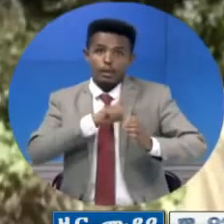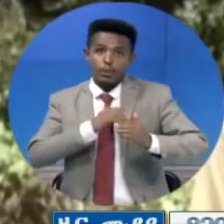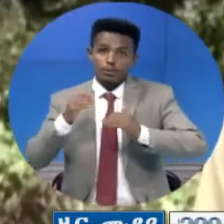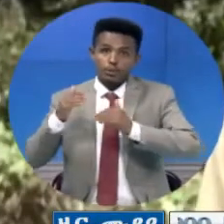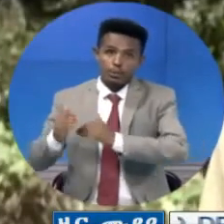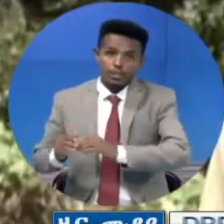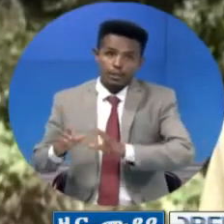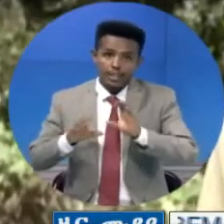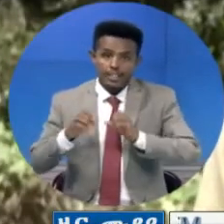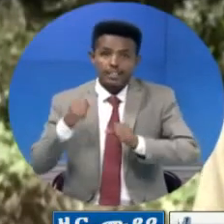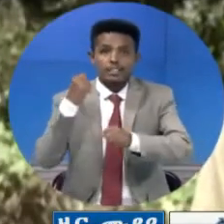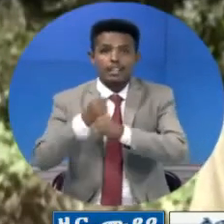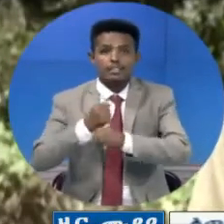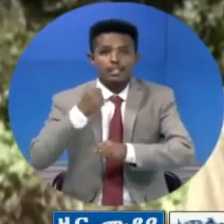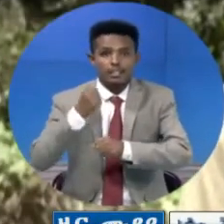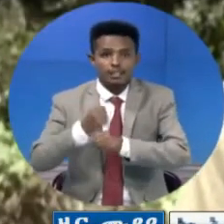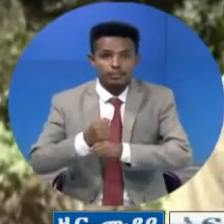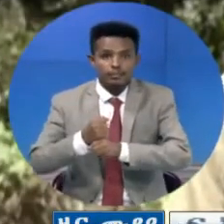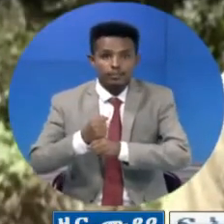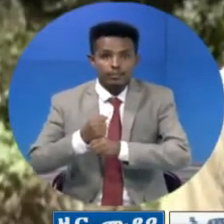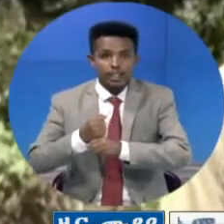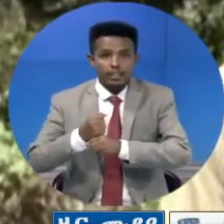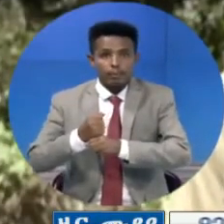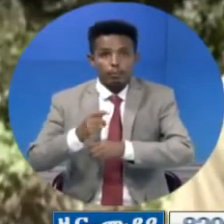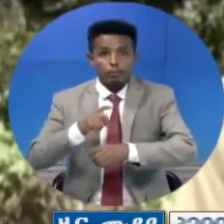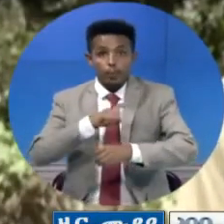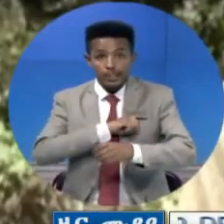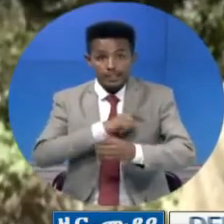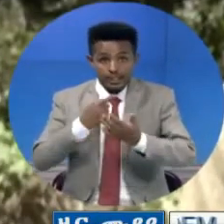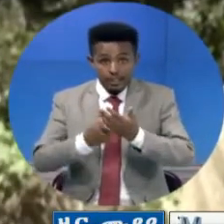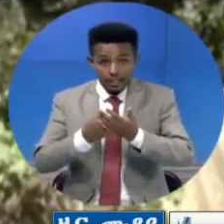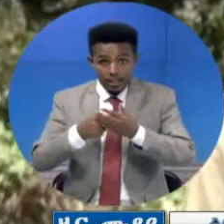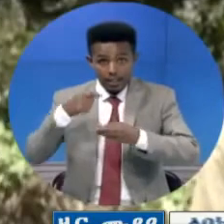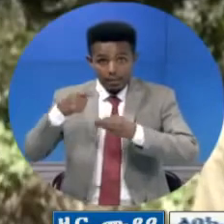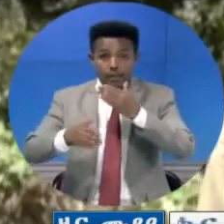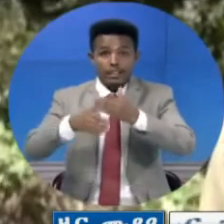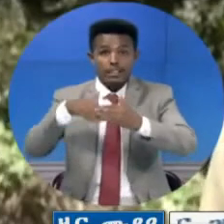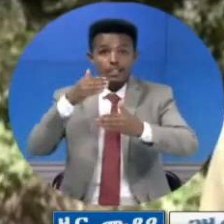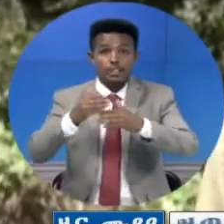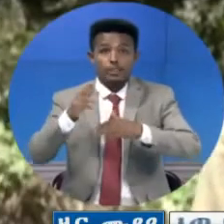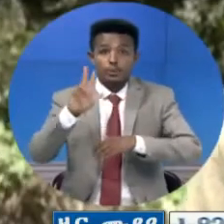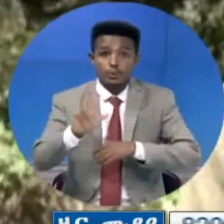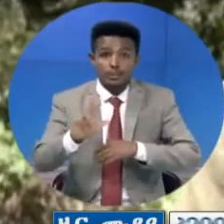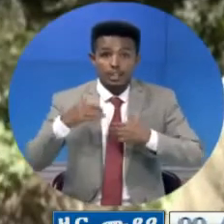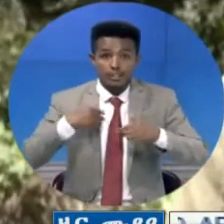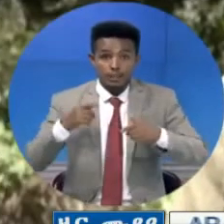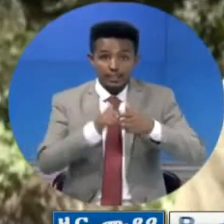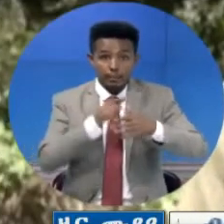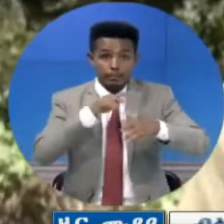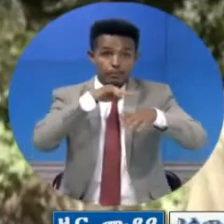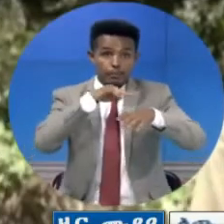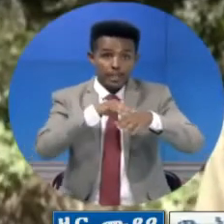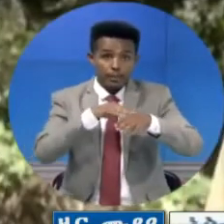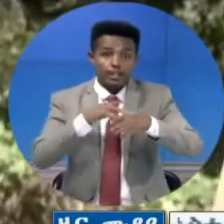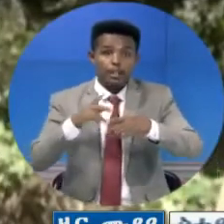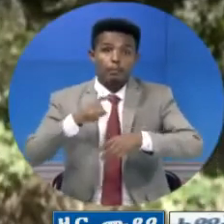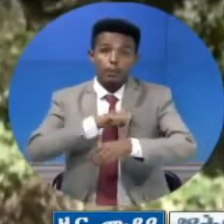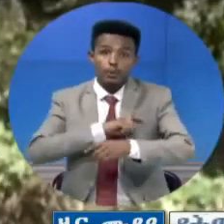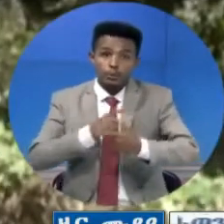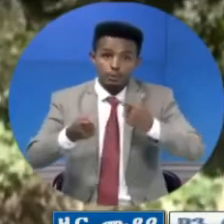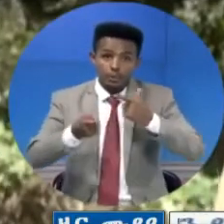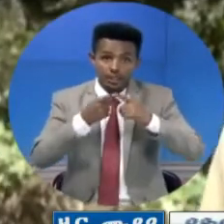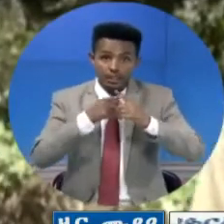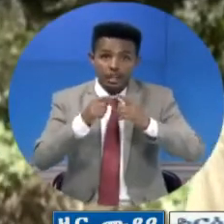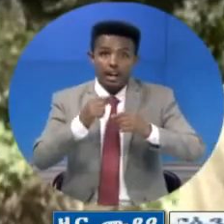ስራ እንሰራለን። እንግዲህ ፖሊስ እዚህ ዞን ላይ ሶስት አደረጃጀት አለው። አንደኛው የመደበኛ ፖሊስ፣ ሁለተኛ